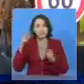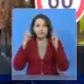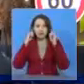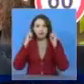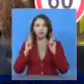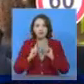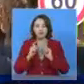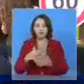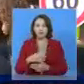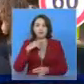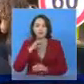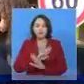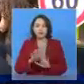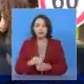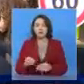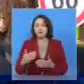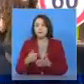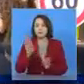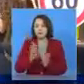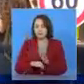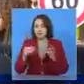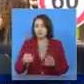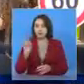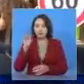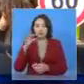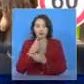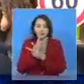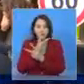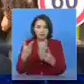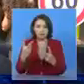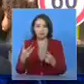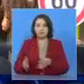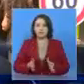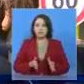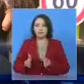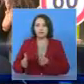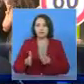құлаққапты алаңдамай, оның онсыз жол белгілерін қарап, жолды